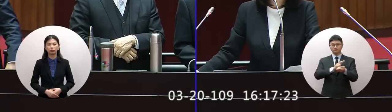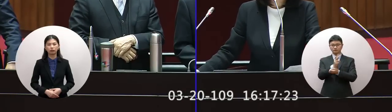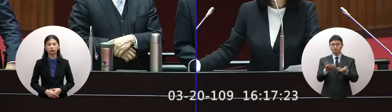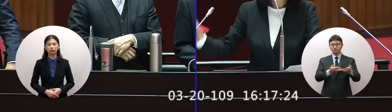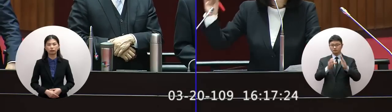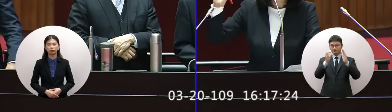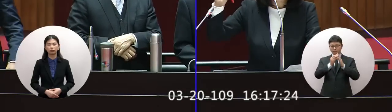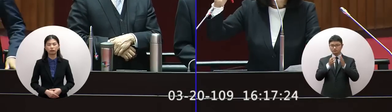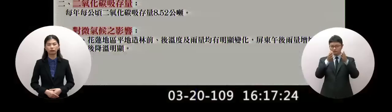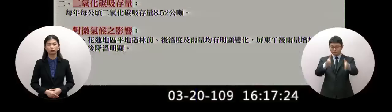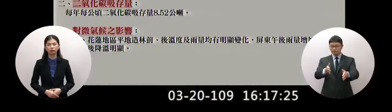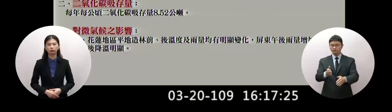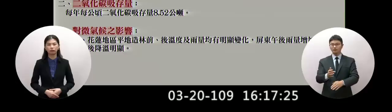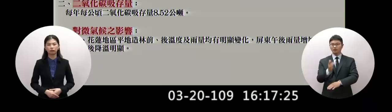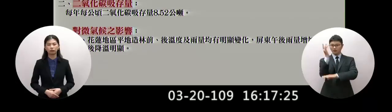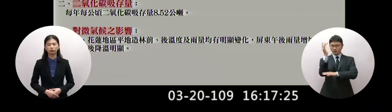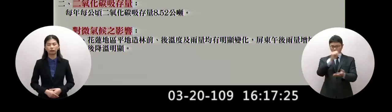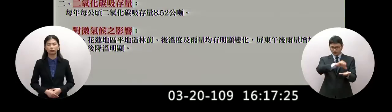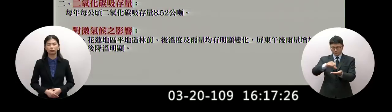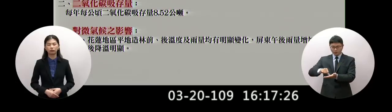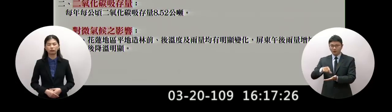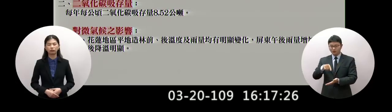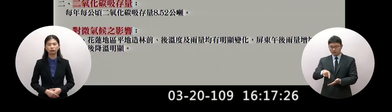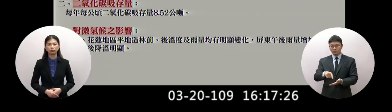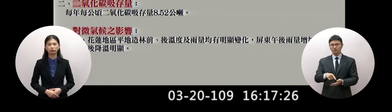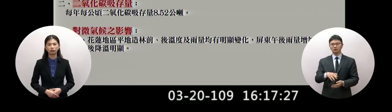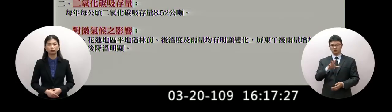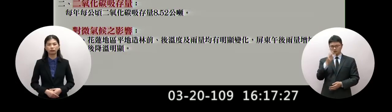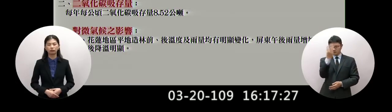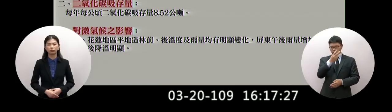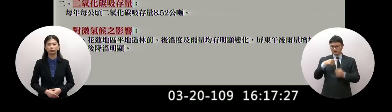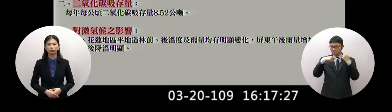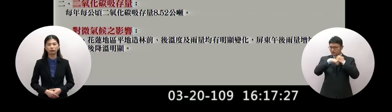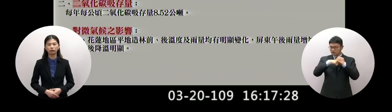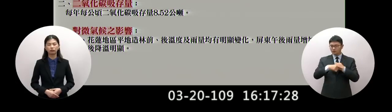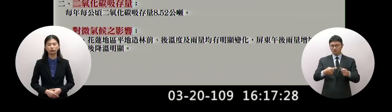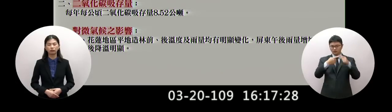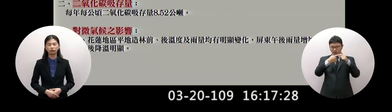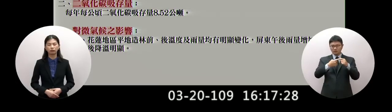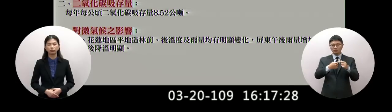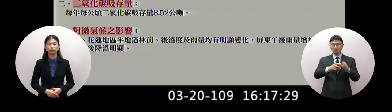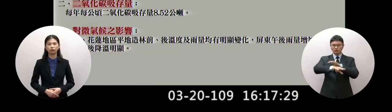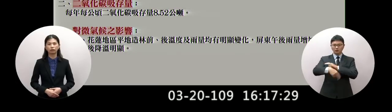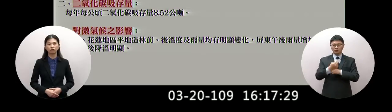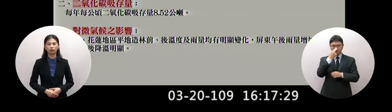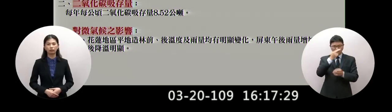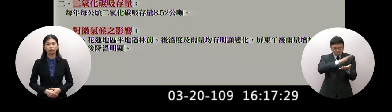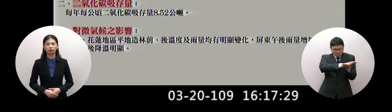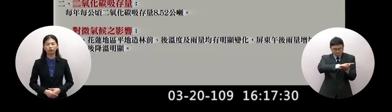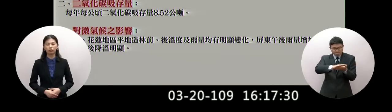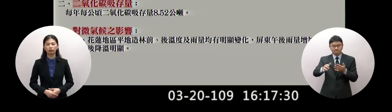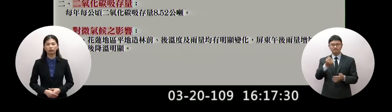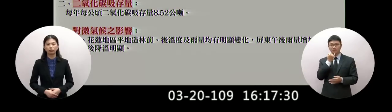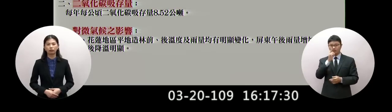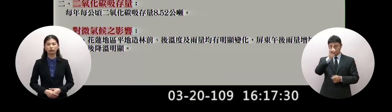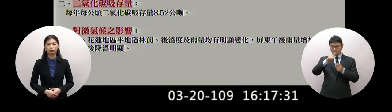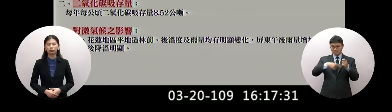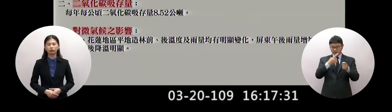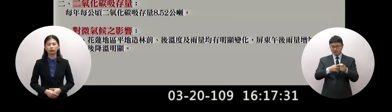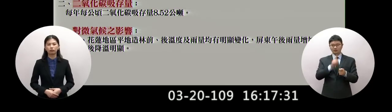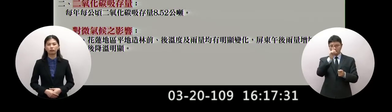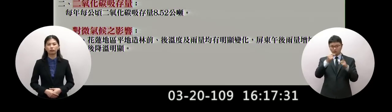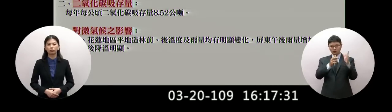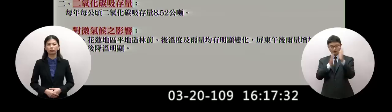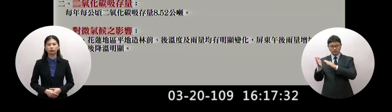地造林做过3个效益的调查。第一个是空气净化的价值，每年每公顷可以